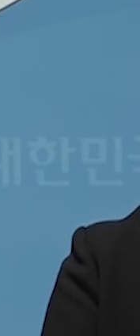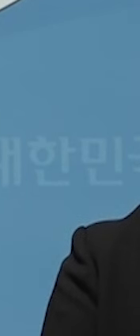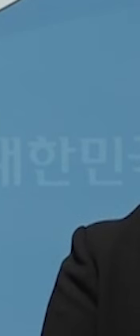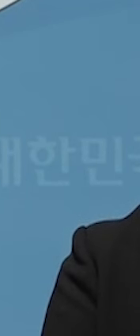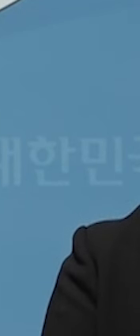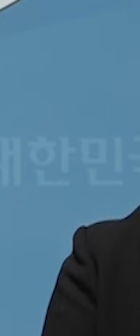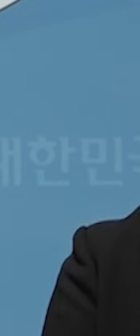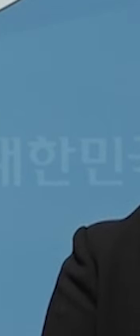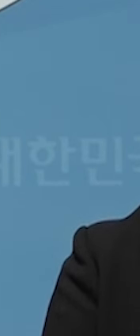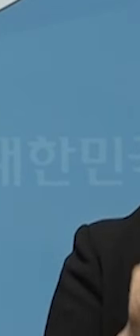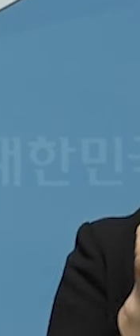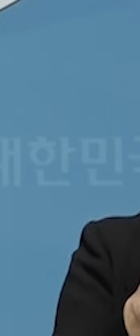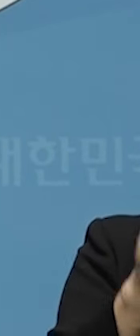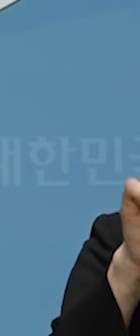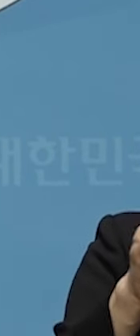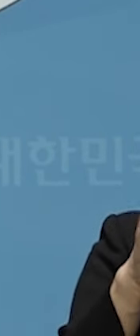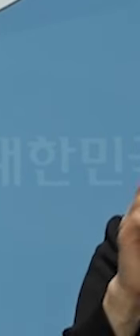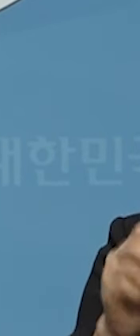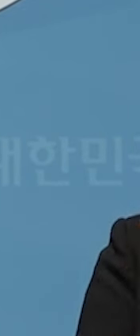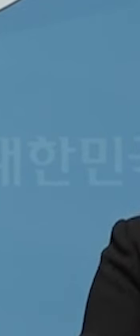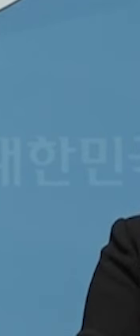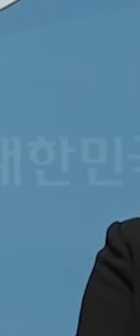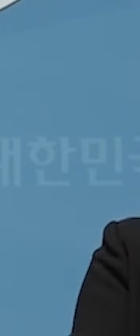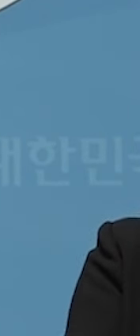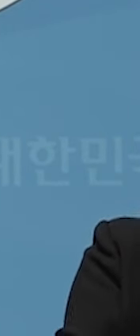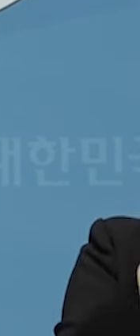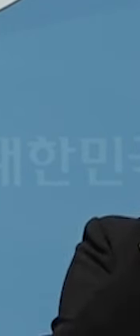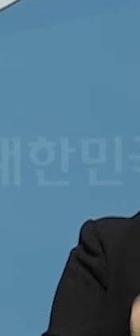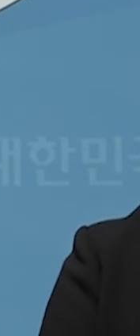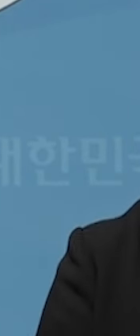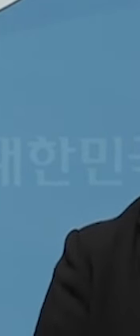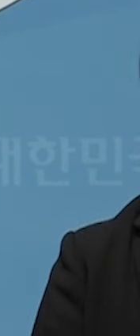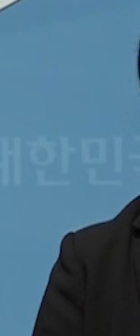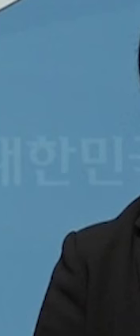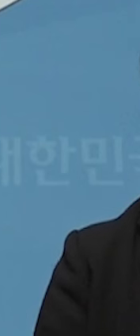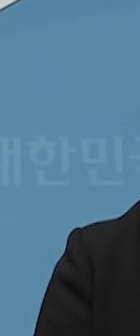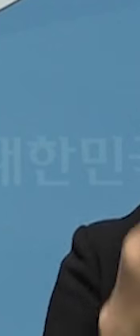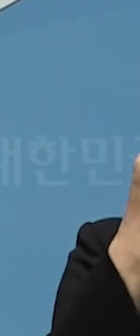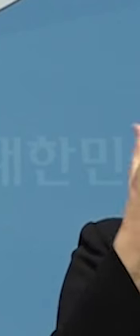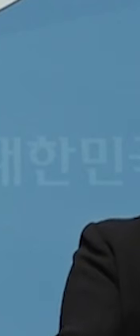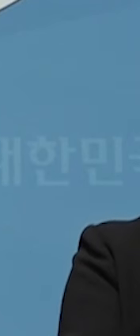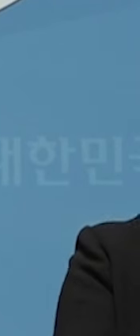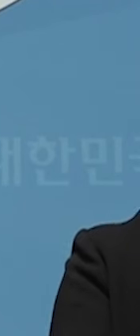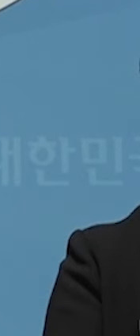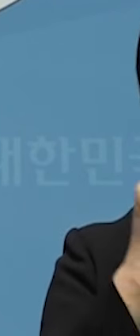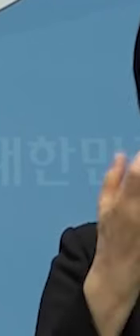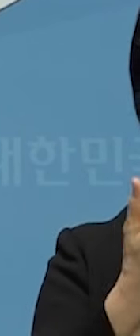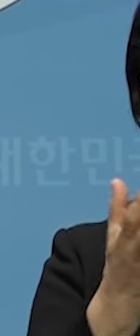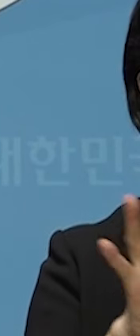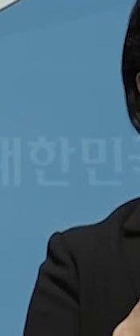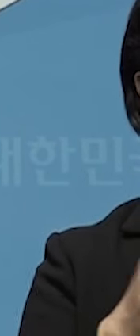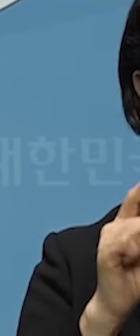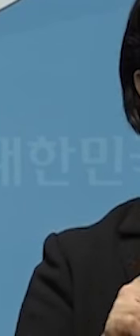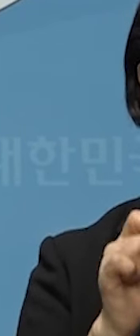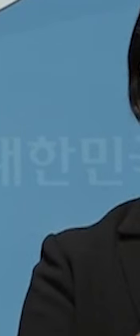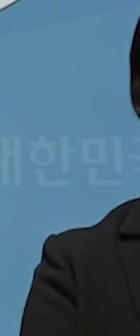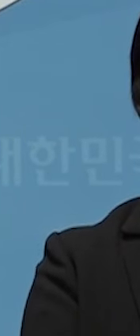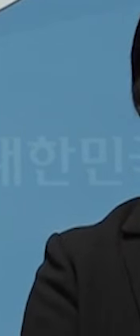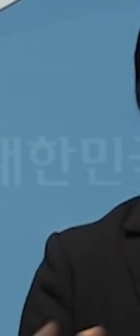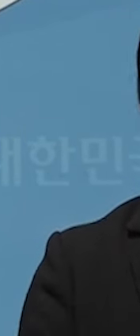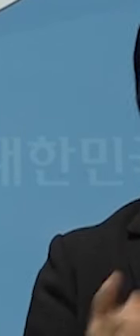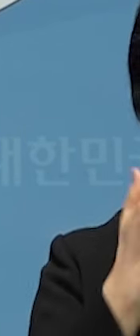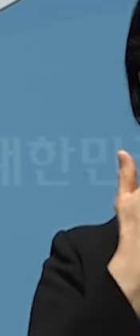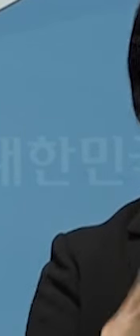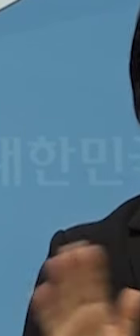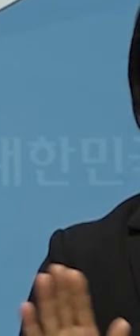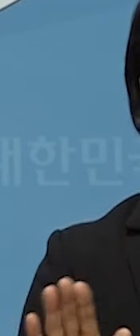일명 허구연법으로 불릴 수도 있겠습니다. 개혁신당의 이러한 주장은 도박을 활성화시키자는